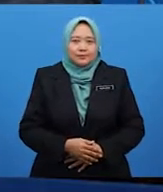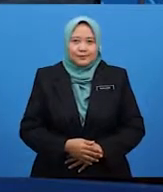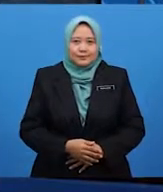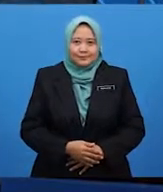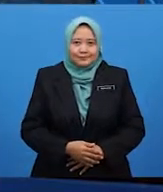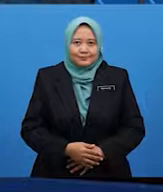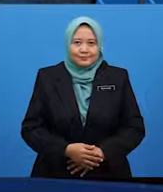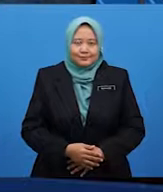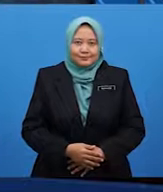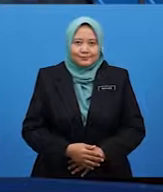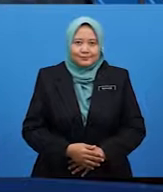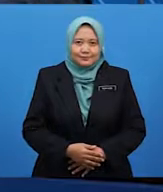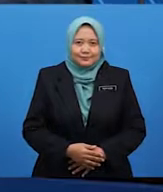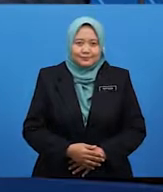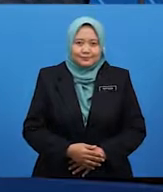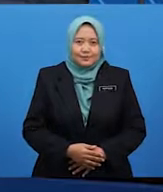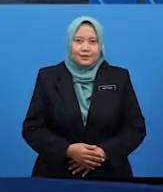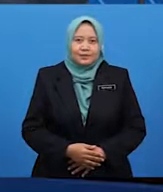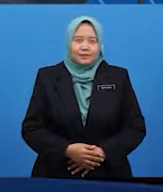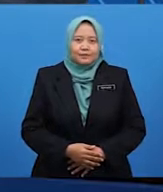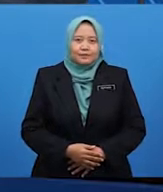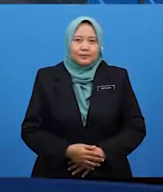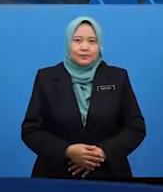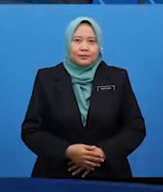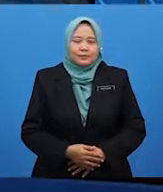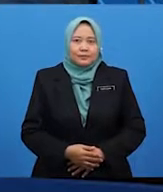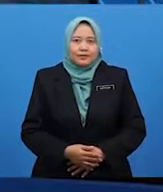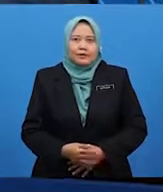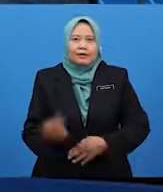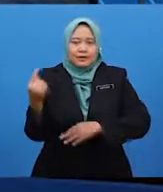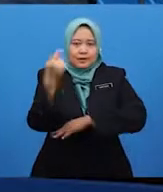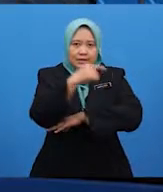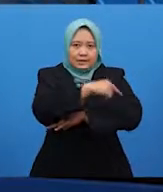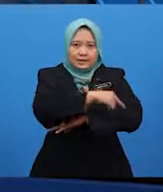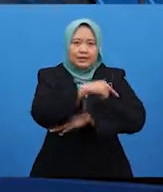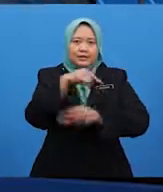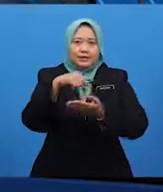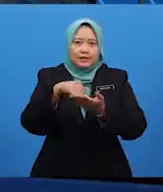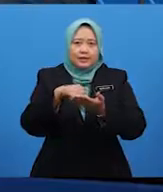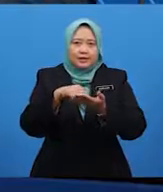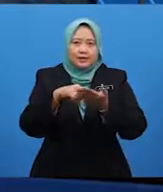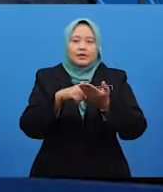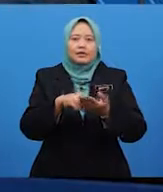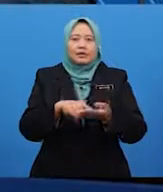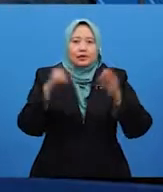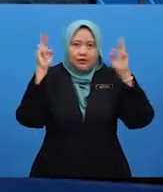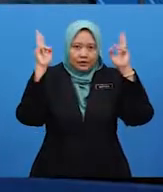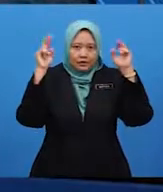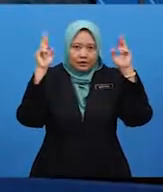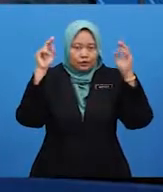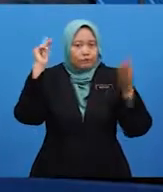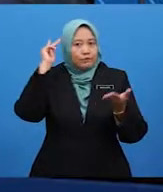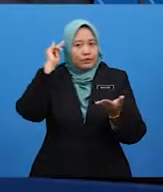Sihat. Alhamdulillah. Alhamdulillah. Jadi hari ini kita nak berbincangkan sebenarnya Cikgu Arif dan Cikgu Wan tentang seni visual. Jadi mungkin kita